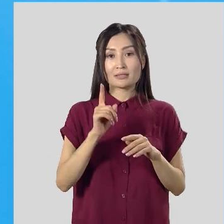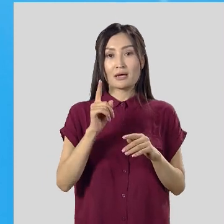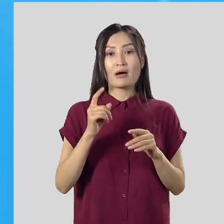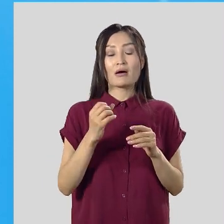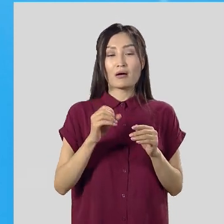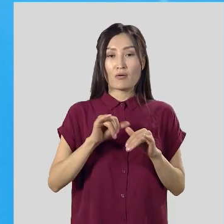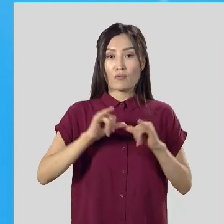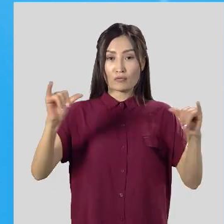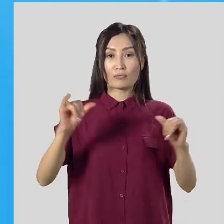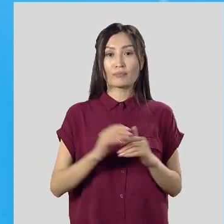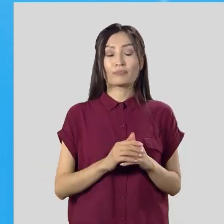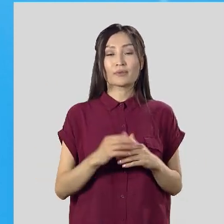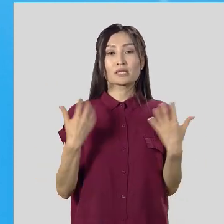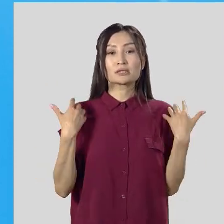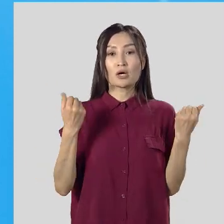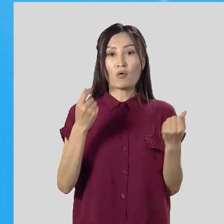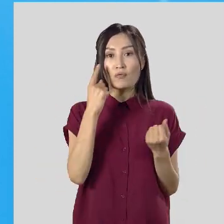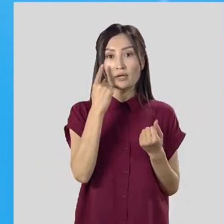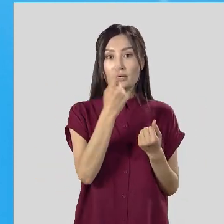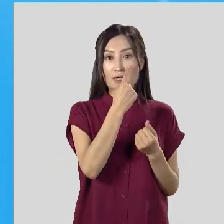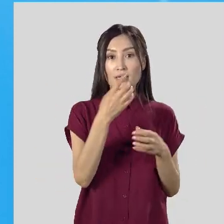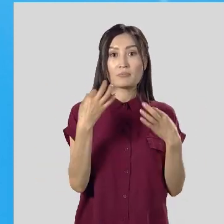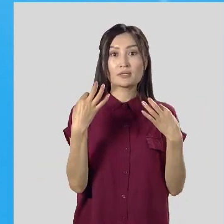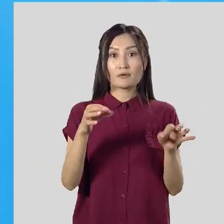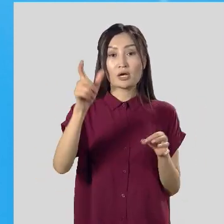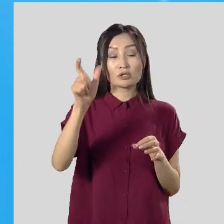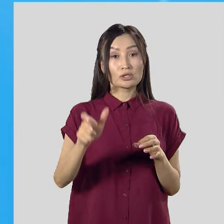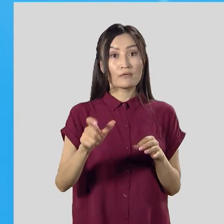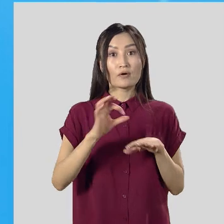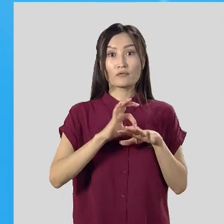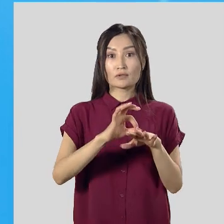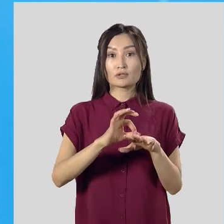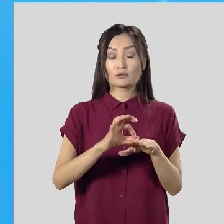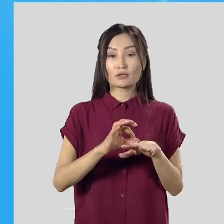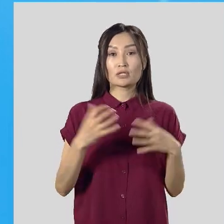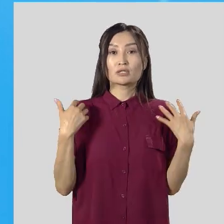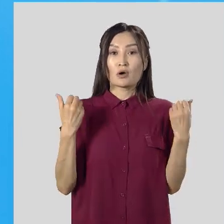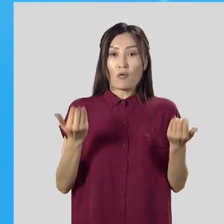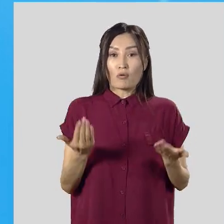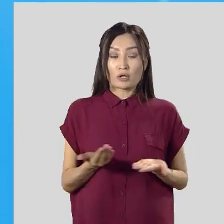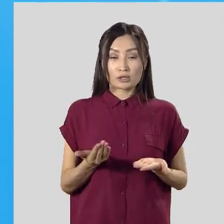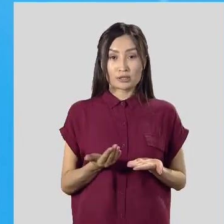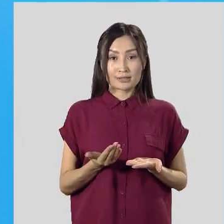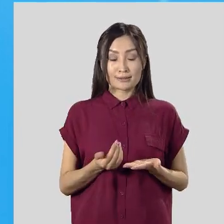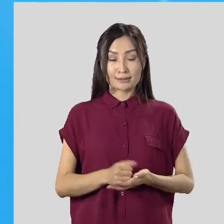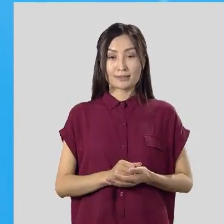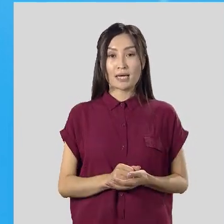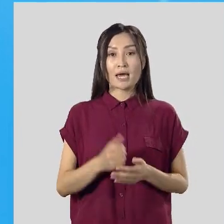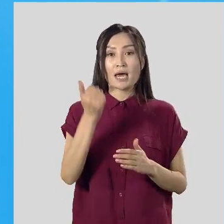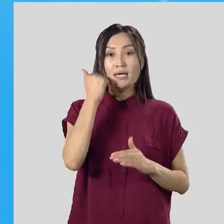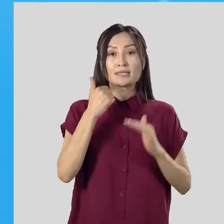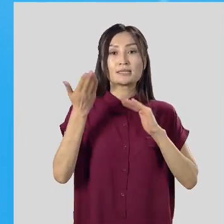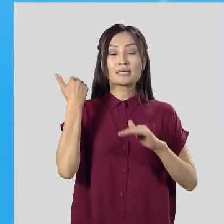помолодели. Здоровые глаза позволяют человеку вести полноценную жизнь.